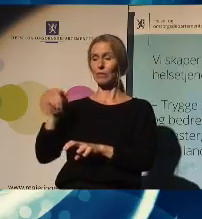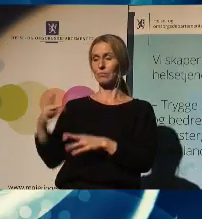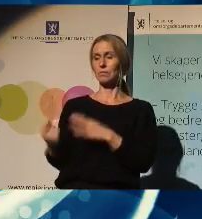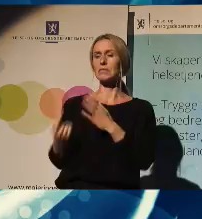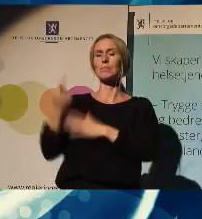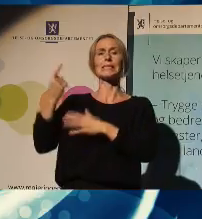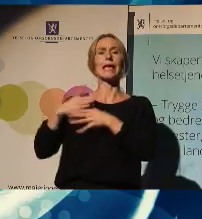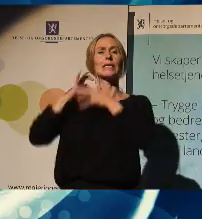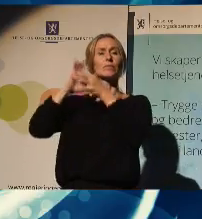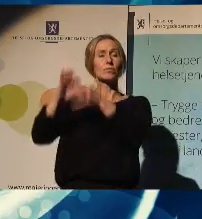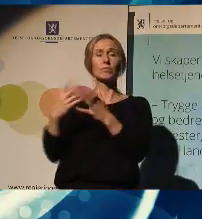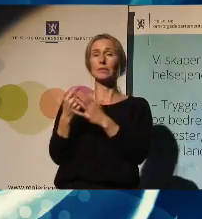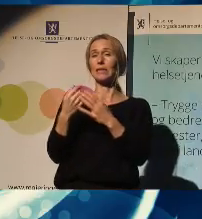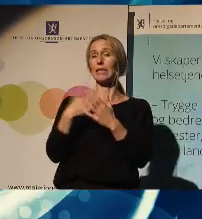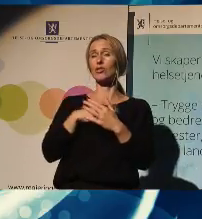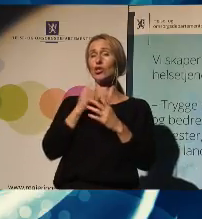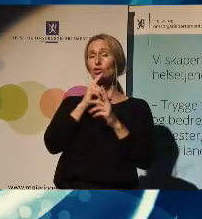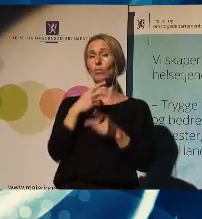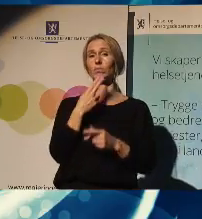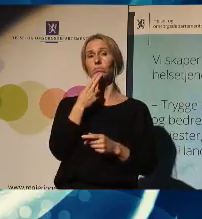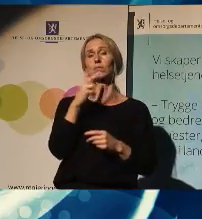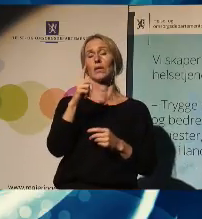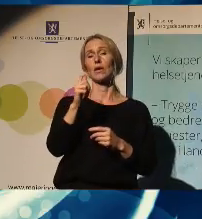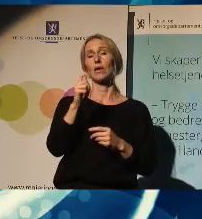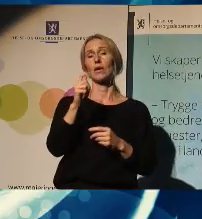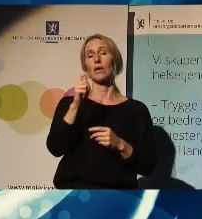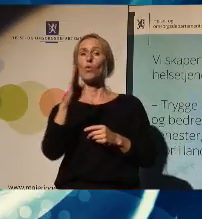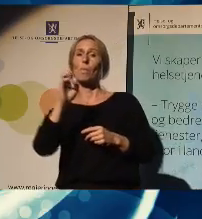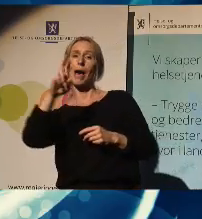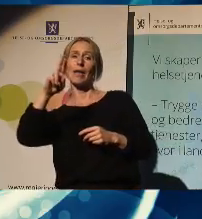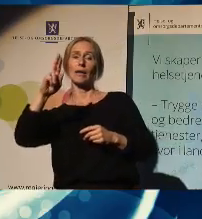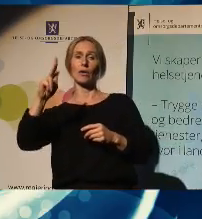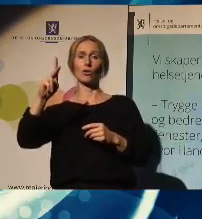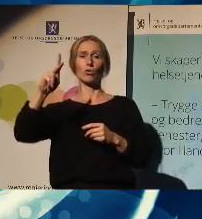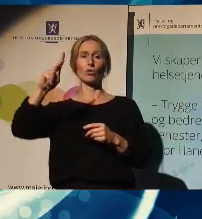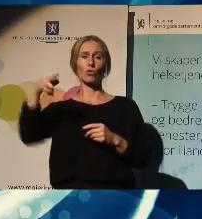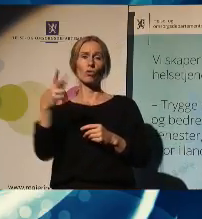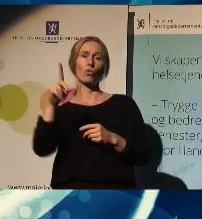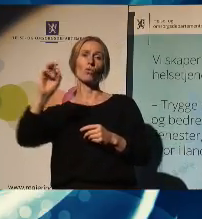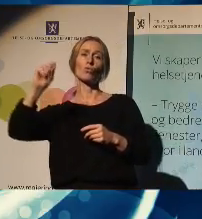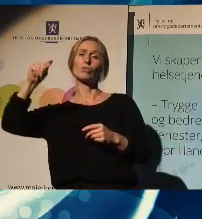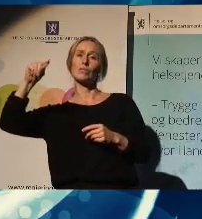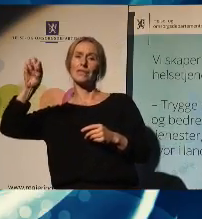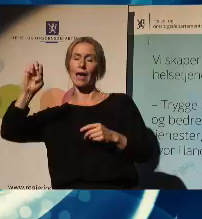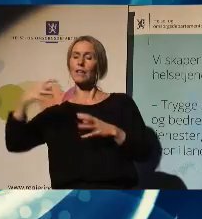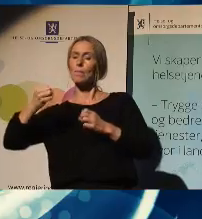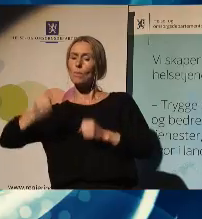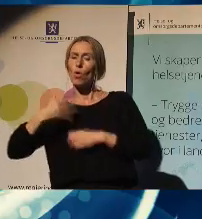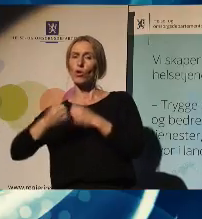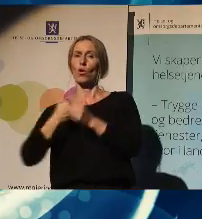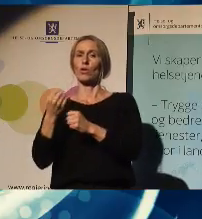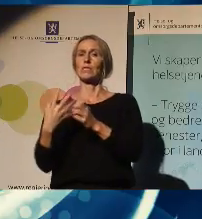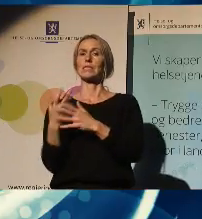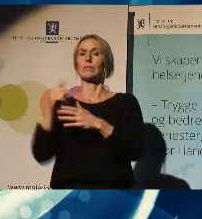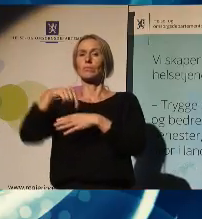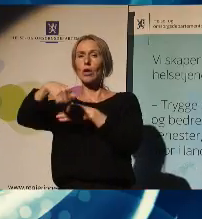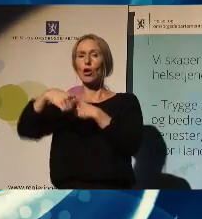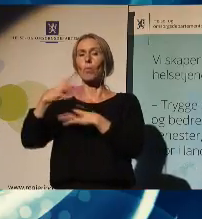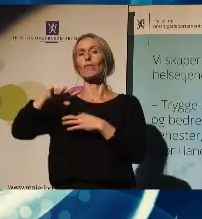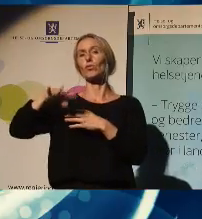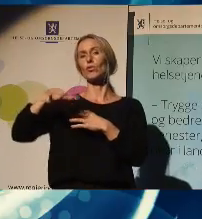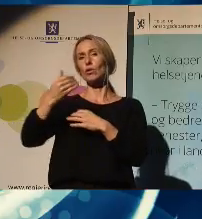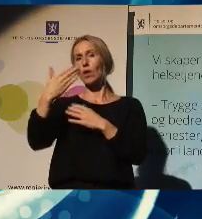til tuberkulose. Og det skal gjøres innen 14 dager, og veldig mange av dere så har jo dette skjedd